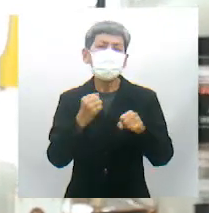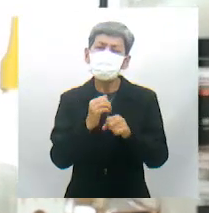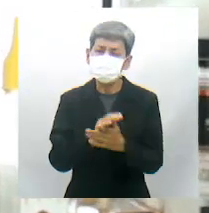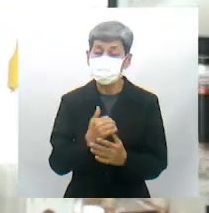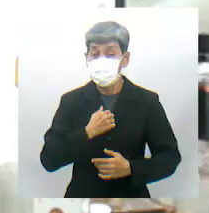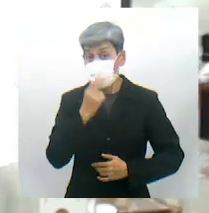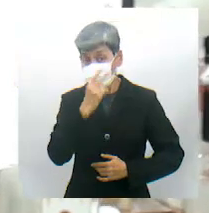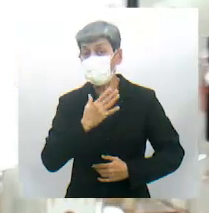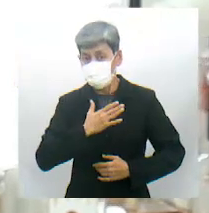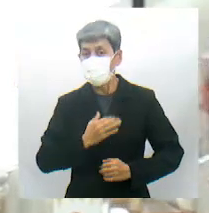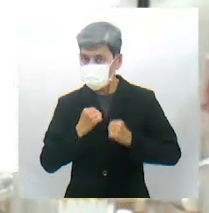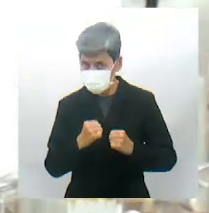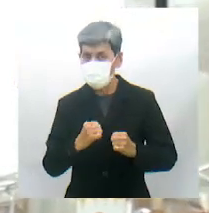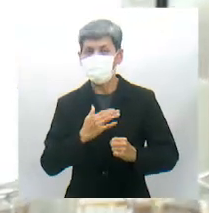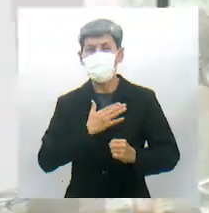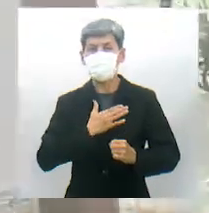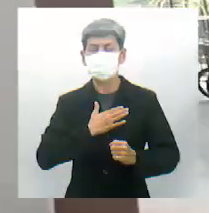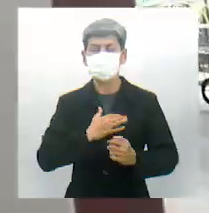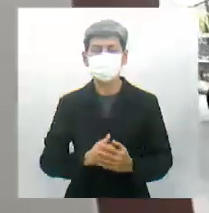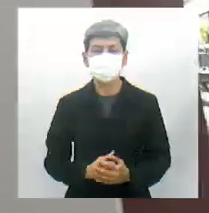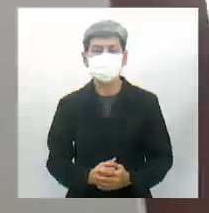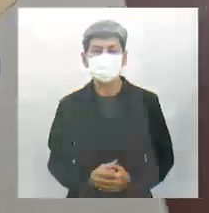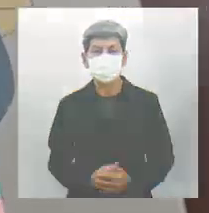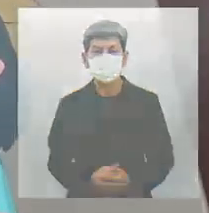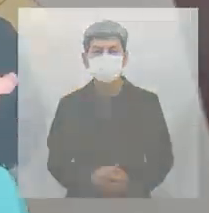ก็ผมว่ามันอยู่ที่เราครับ